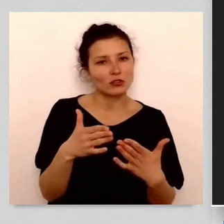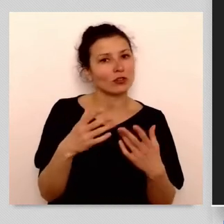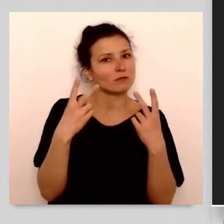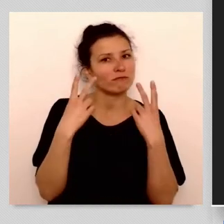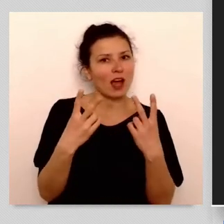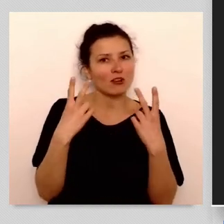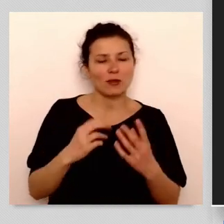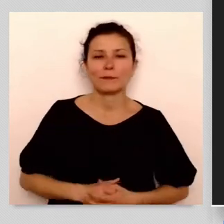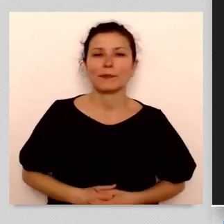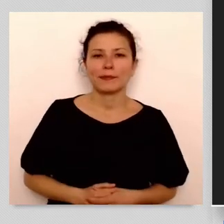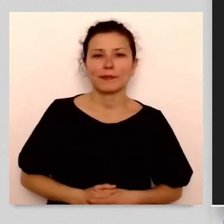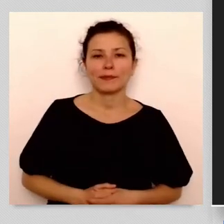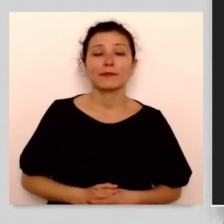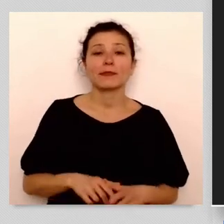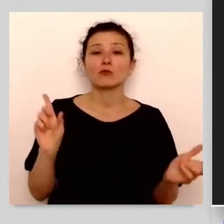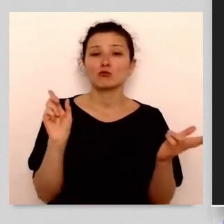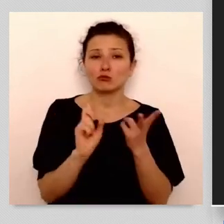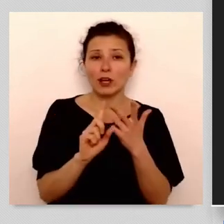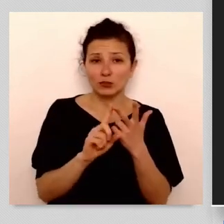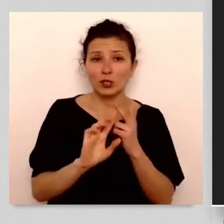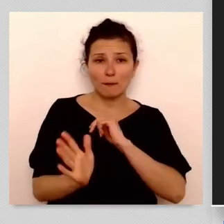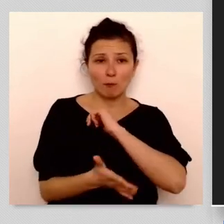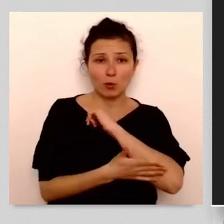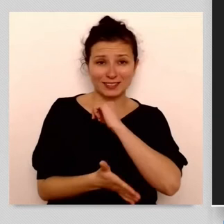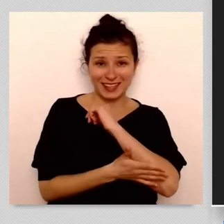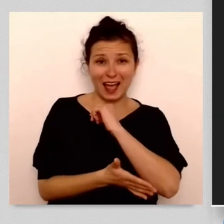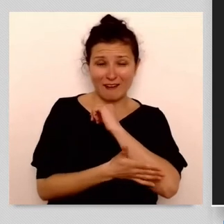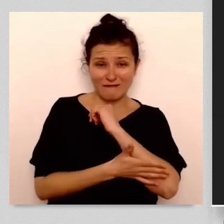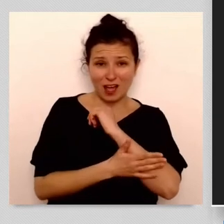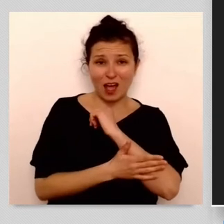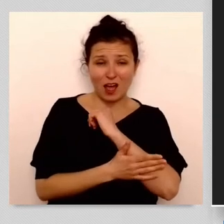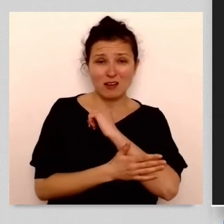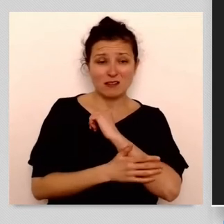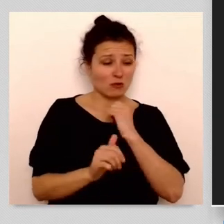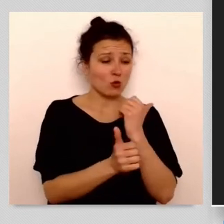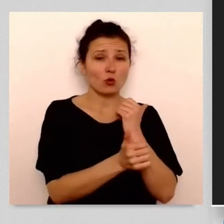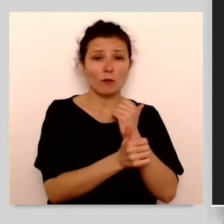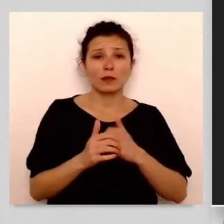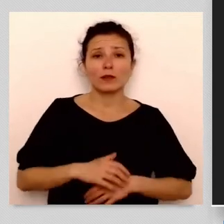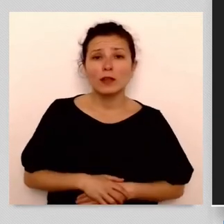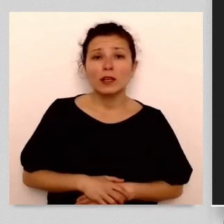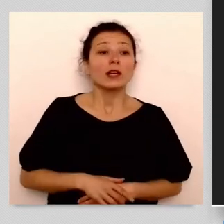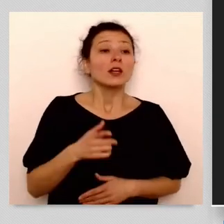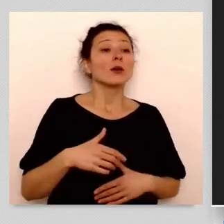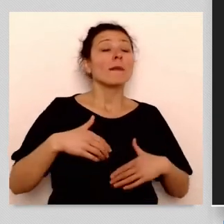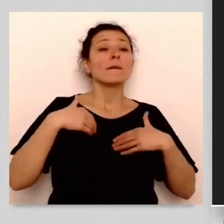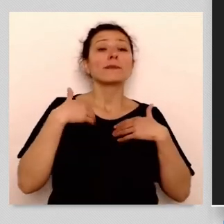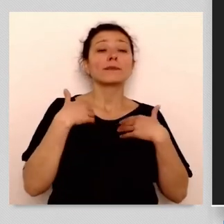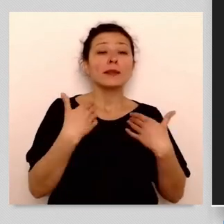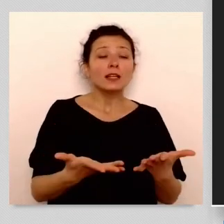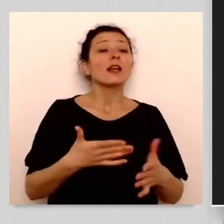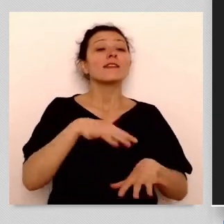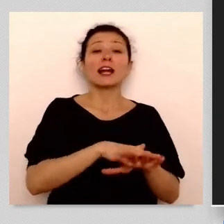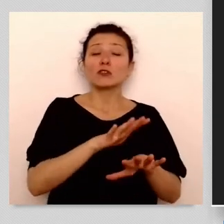w debacie. Trzecim filarem naszego zielonego szlaku jest upodmiotowienie obywateli, czyli uważamy, że